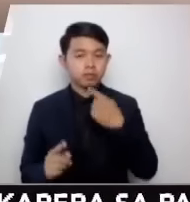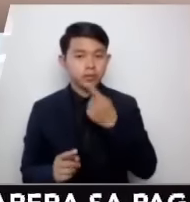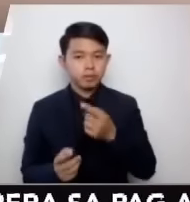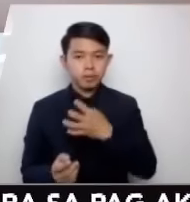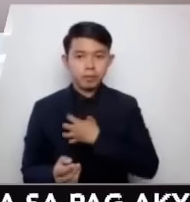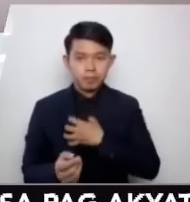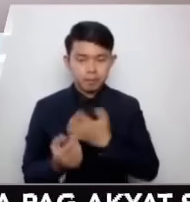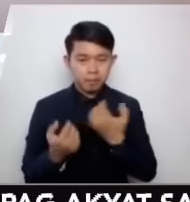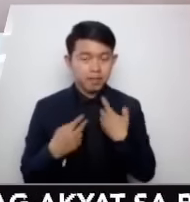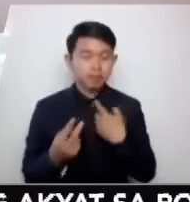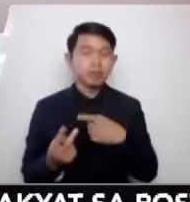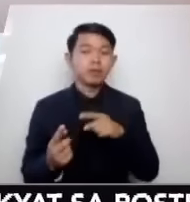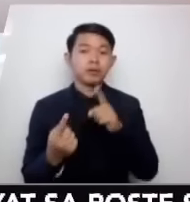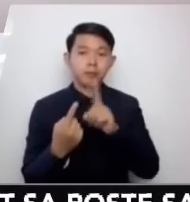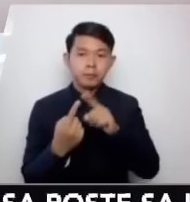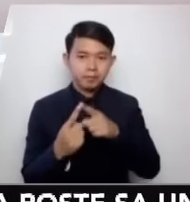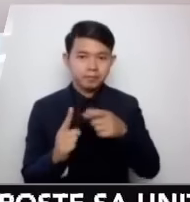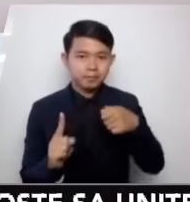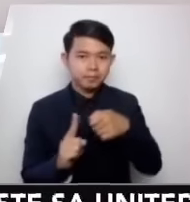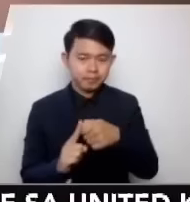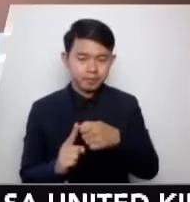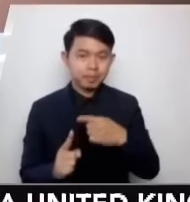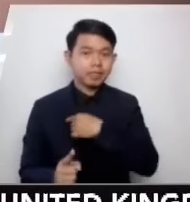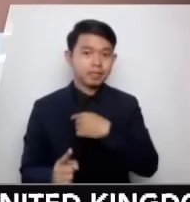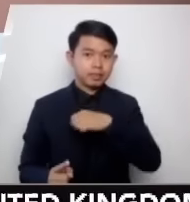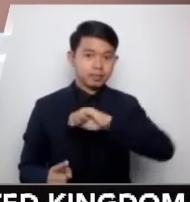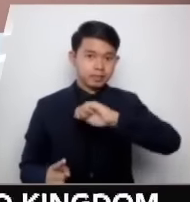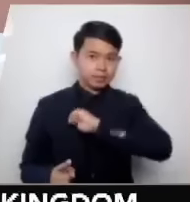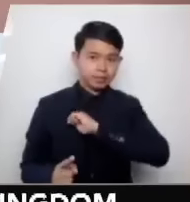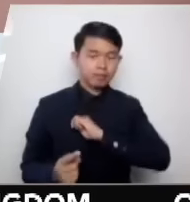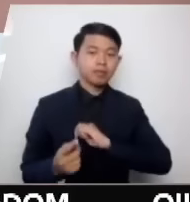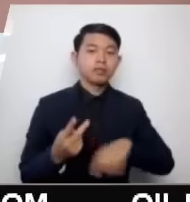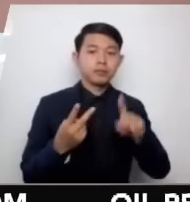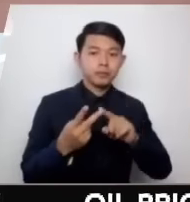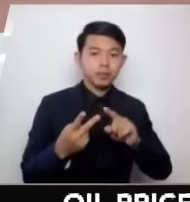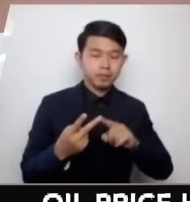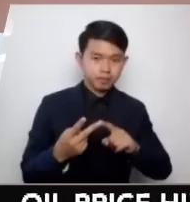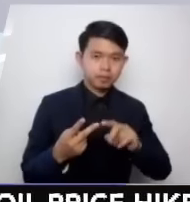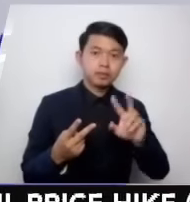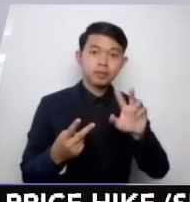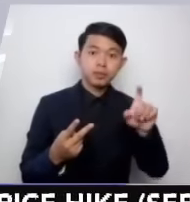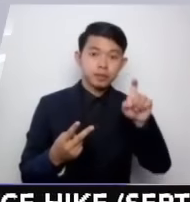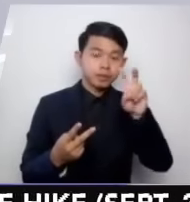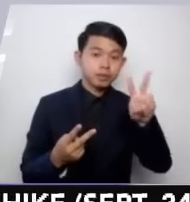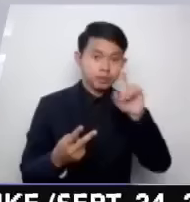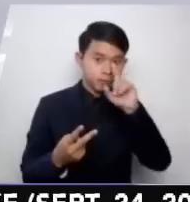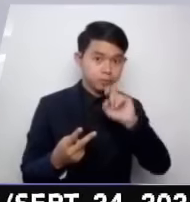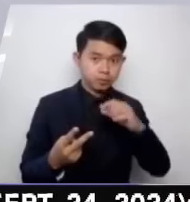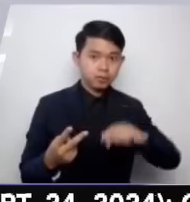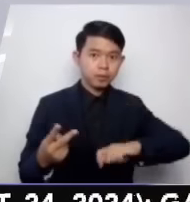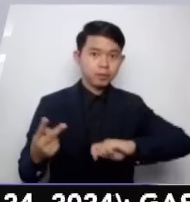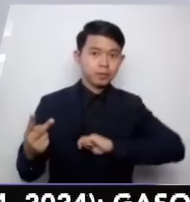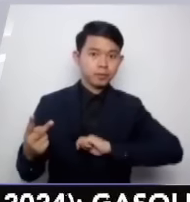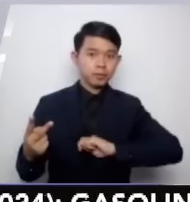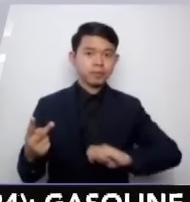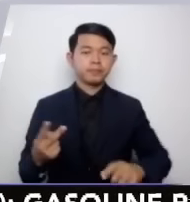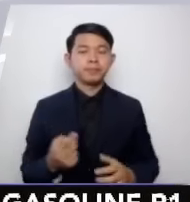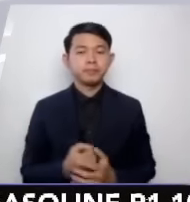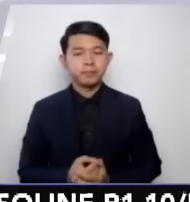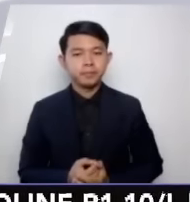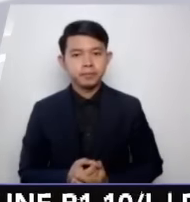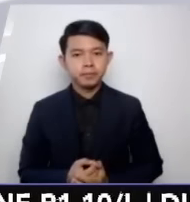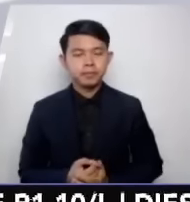ang 28 anyos na biktima habang sa tiyan naman tinamaan ang 32 anyos niyang kapatid. Tama, parang ibaw ano kung sa motivo kaya